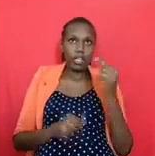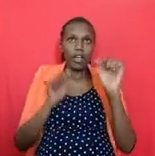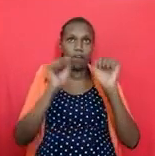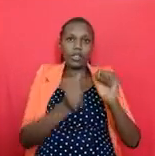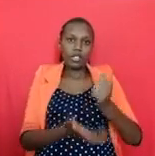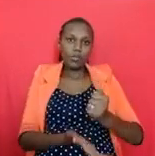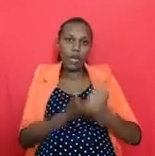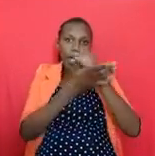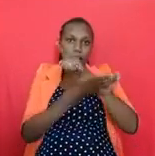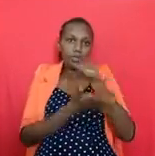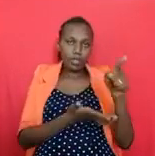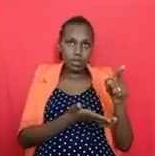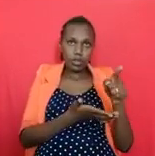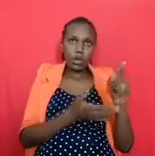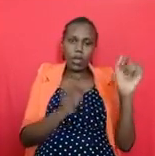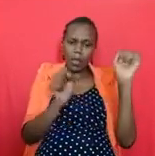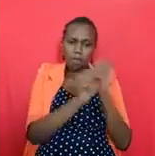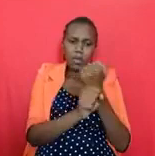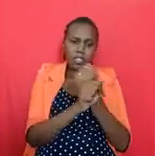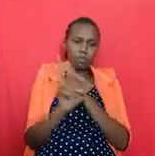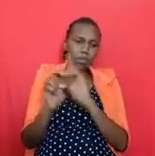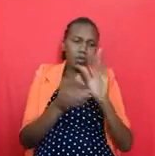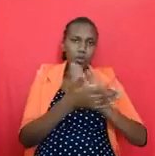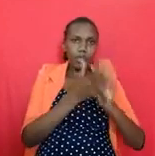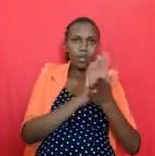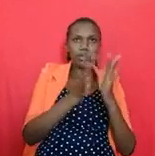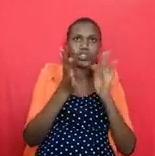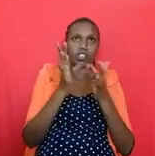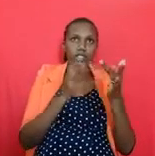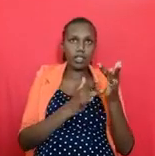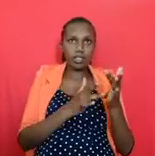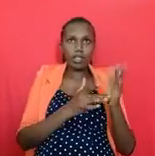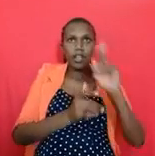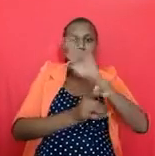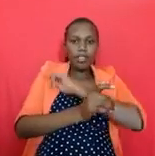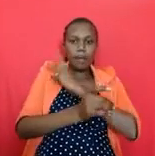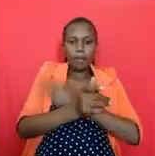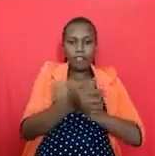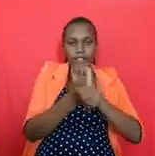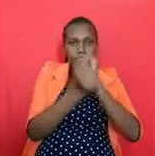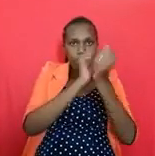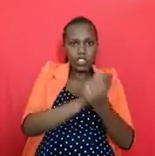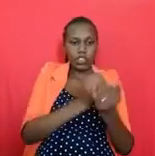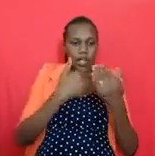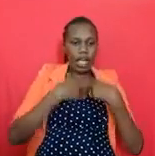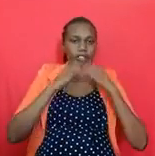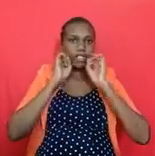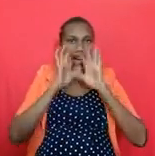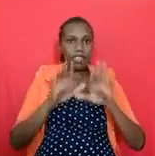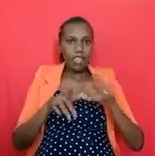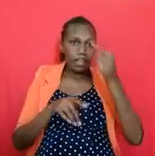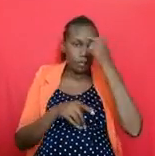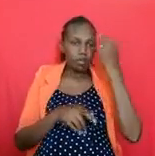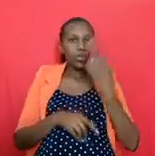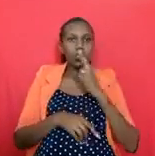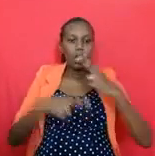niwe uhotithagia ndungihota hinya wa kugaruruka nduri tondu wi